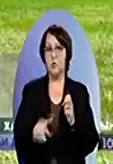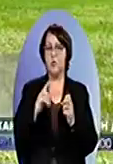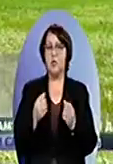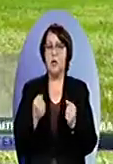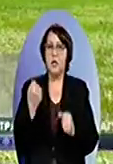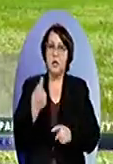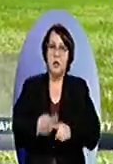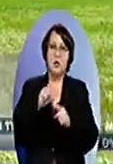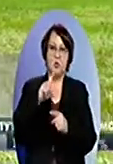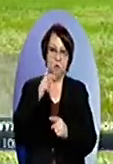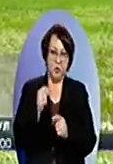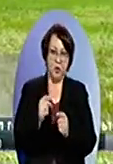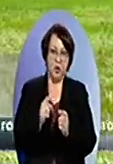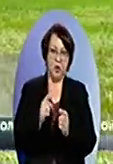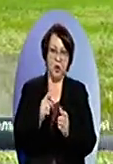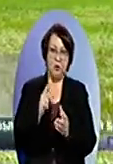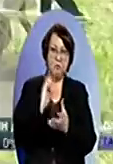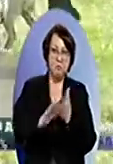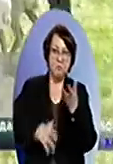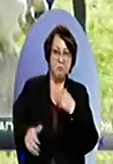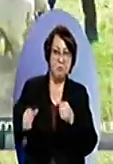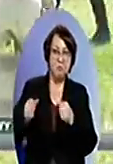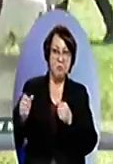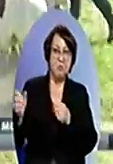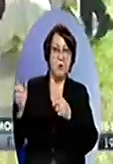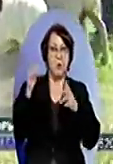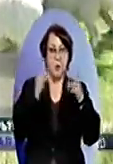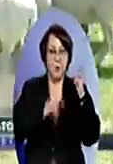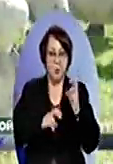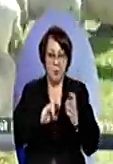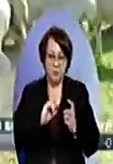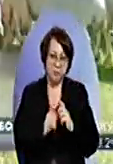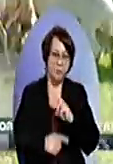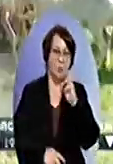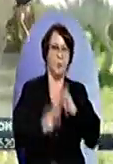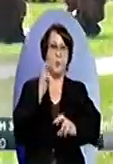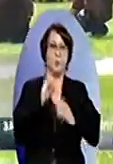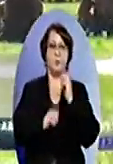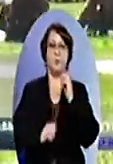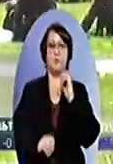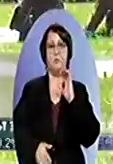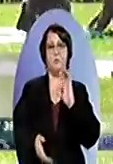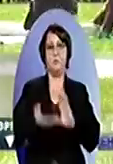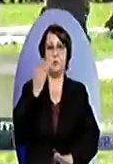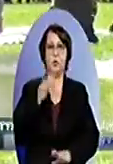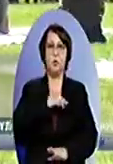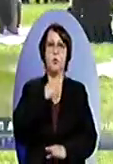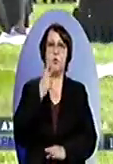нэмэгдүүлж, эрчим хүчний хэрэглэгчээс үйлдвэрлэгч рүү шилжиж чадсан нь түүхэн үйл явдал болж чадсан юм аа.